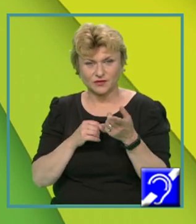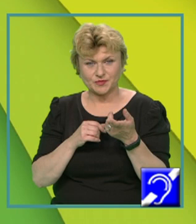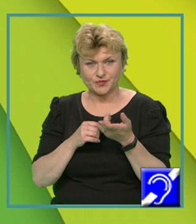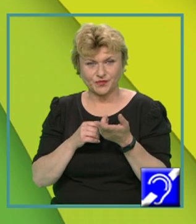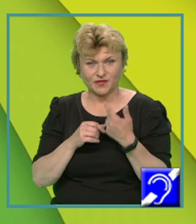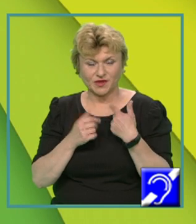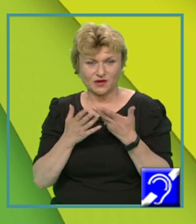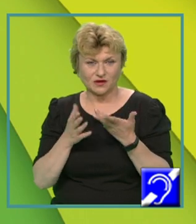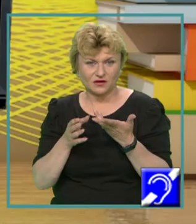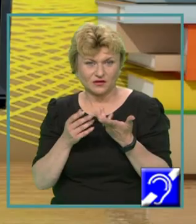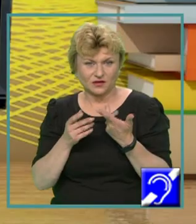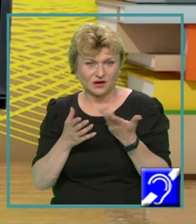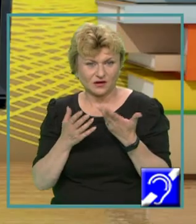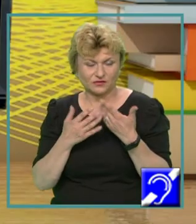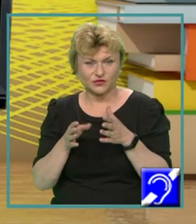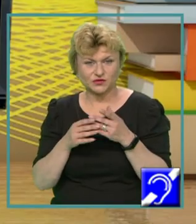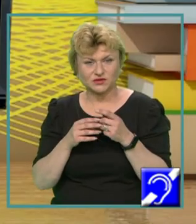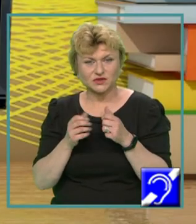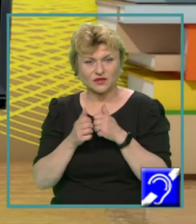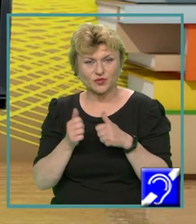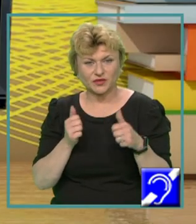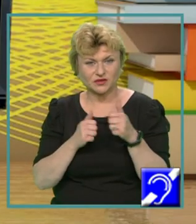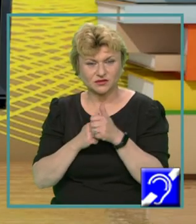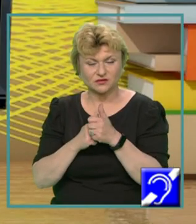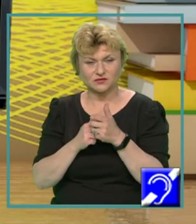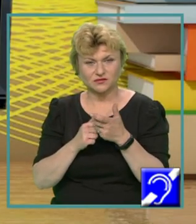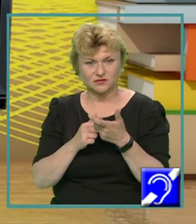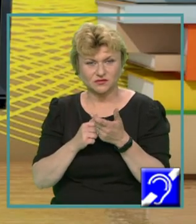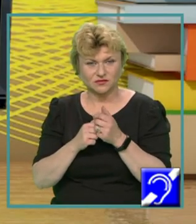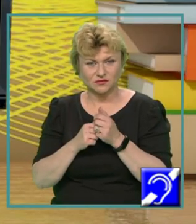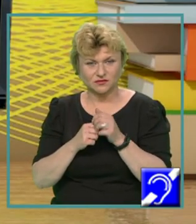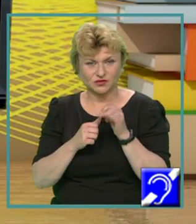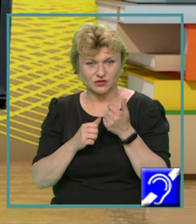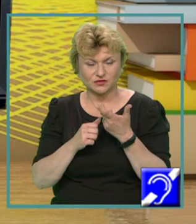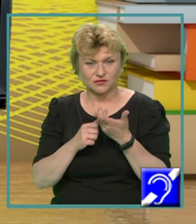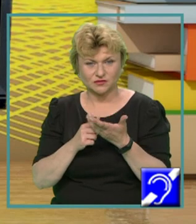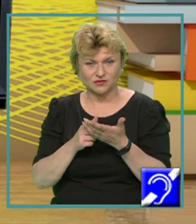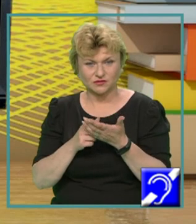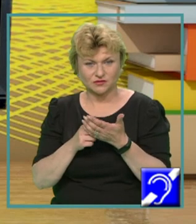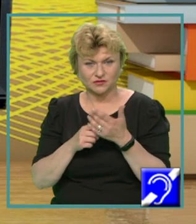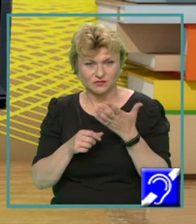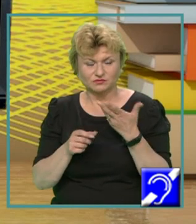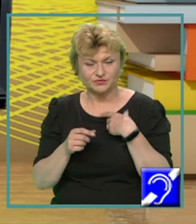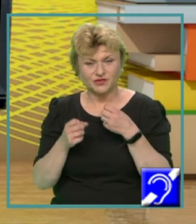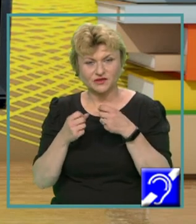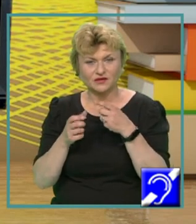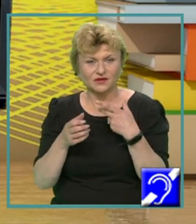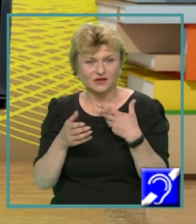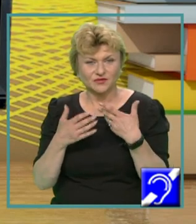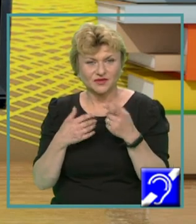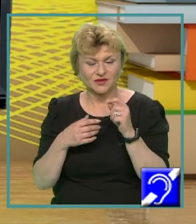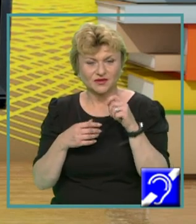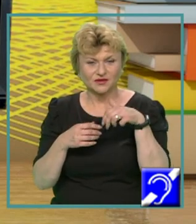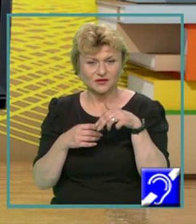și apoi se deplasează spre ribozom. Ce face la ribozom? Vedeți aici ribozomul cu o subunitate mare și o subunitate